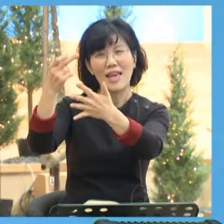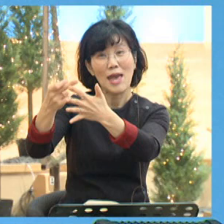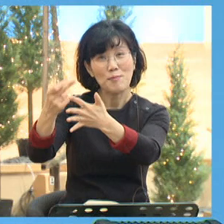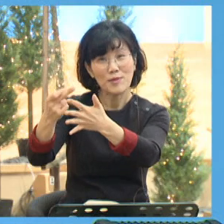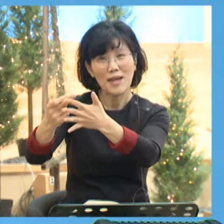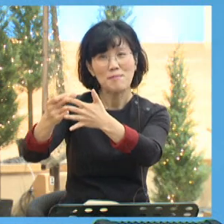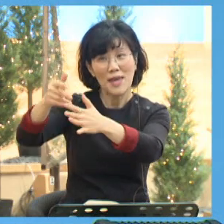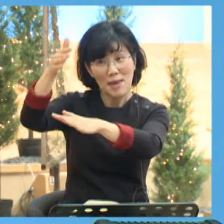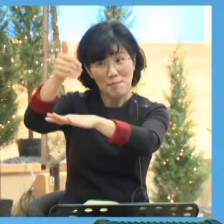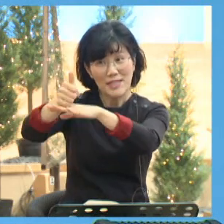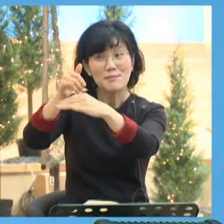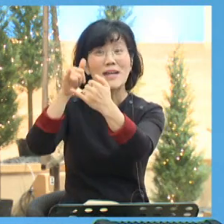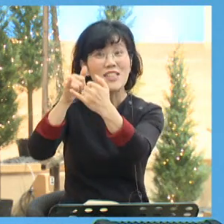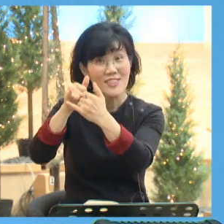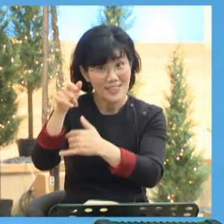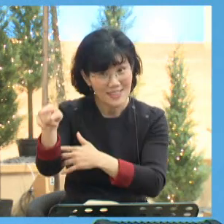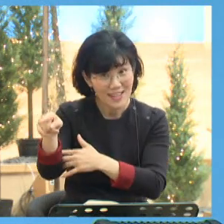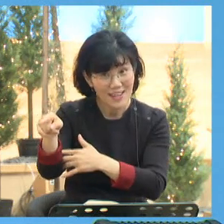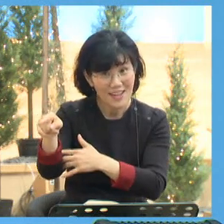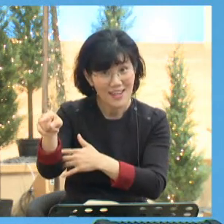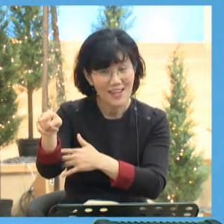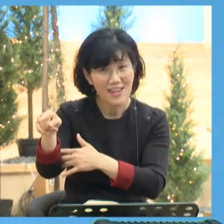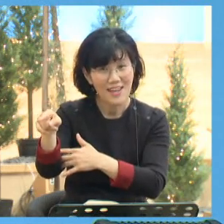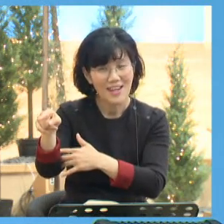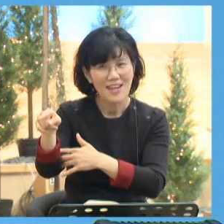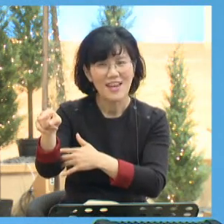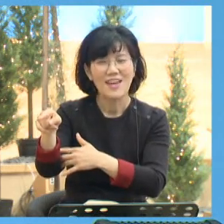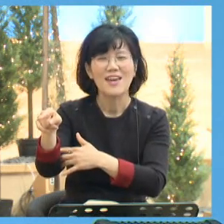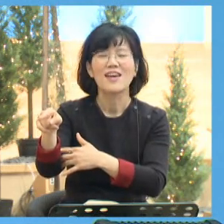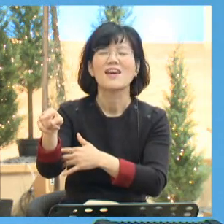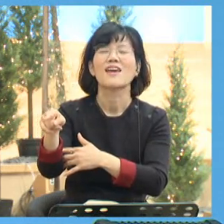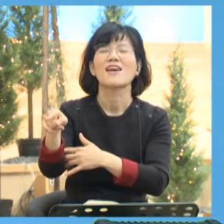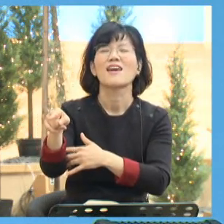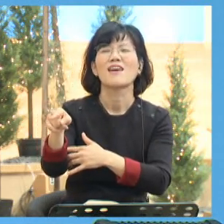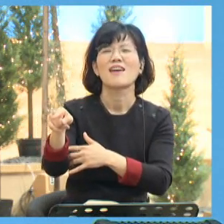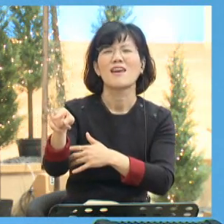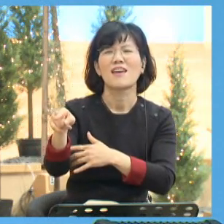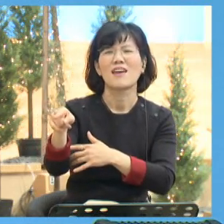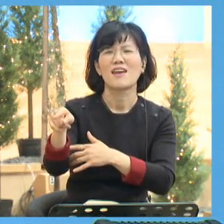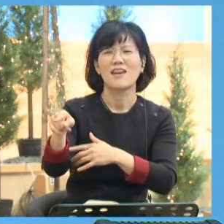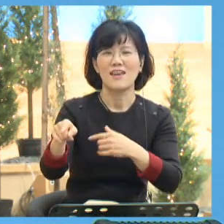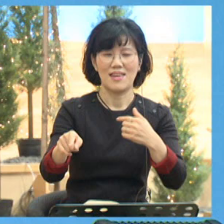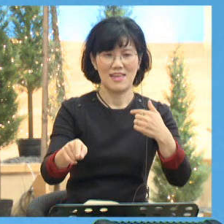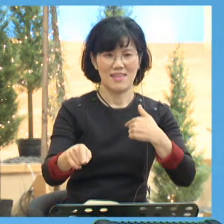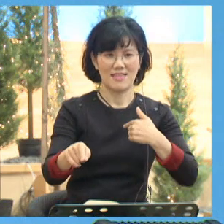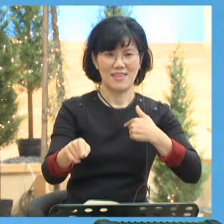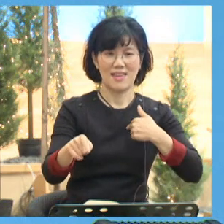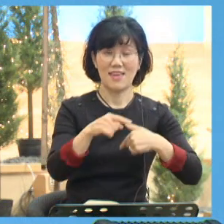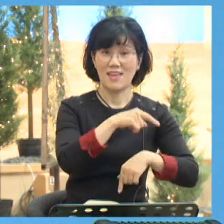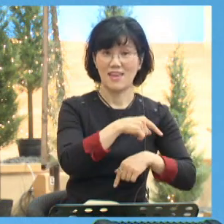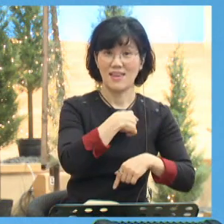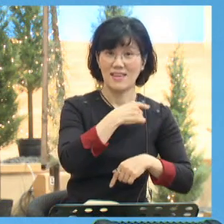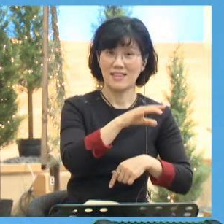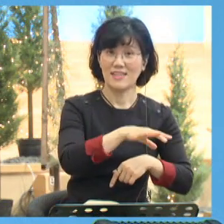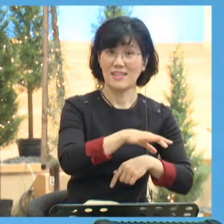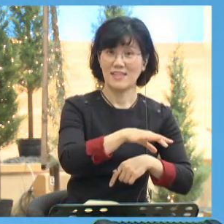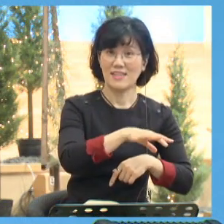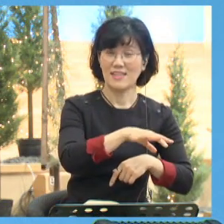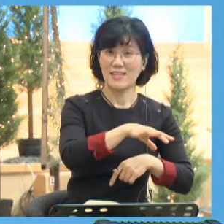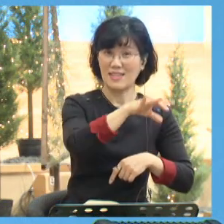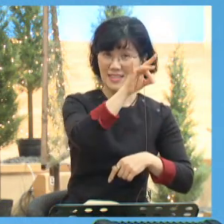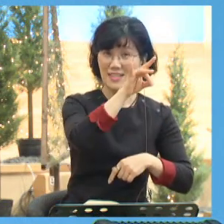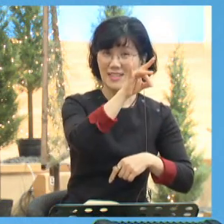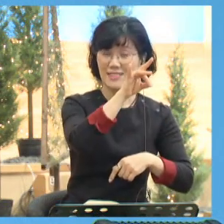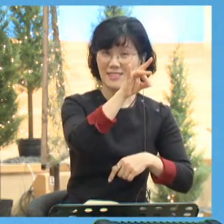그 거 특이 전쟁 끝에 했던 그 것보다 아비의 셀의 만물보다 가 낫지 않니